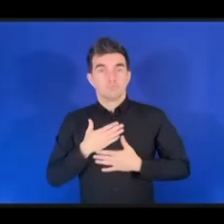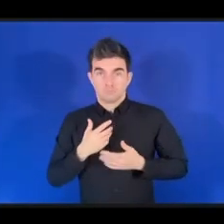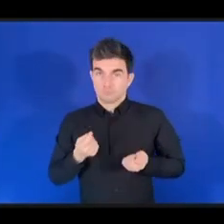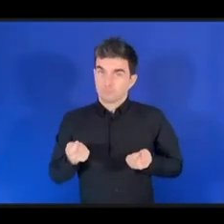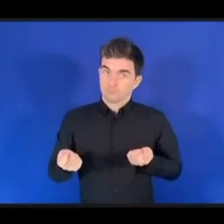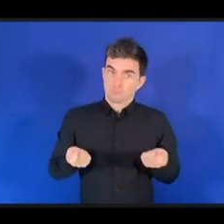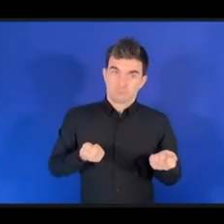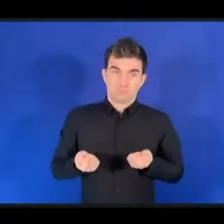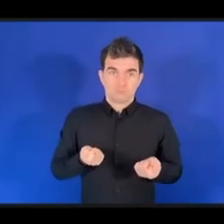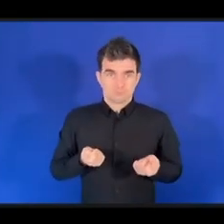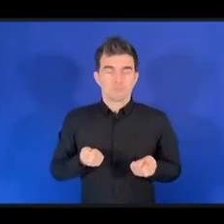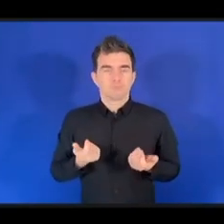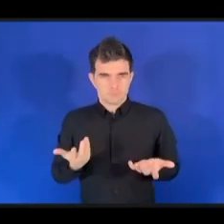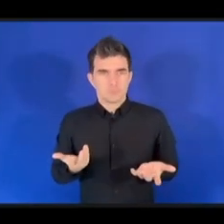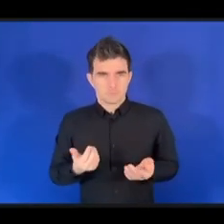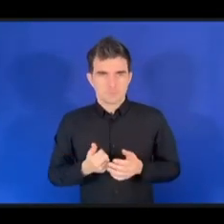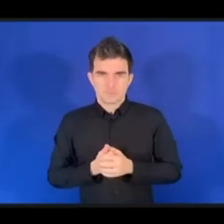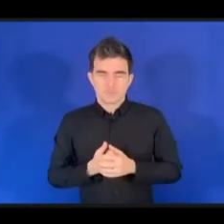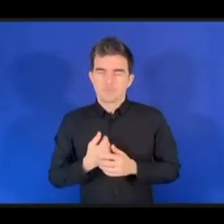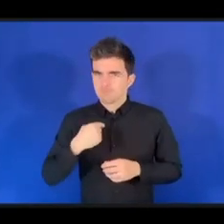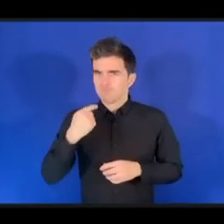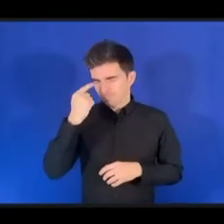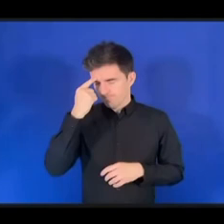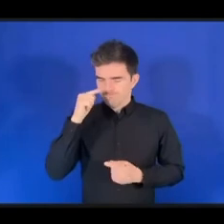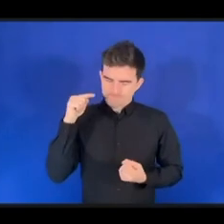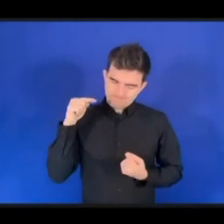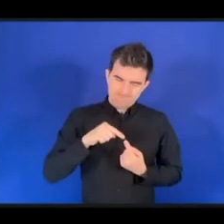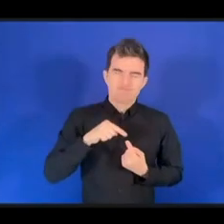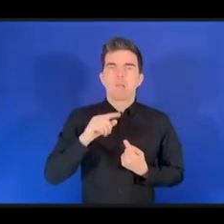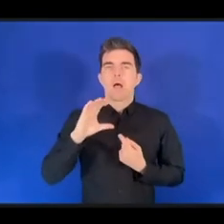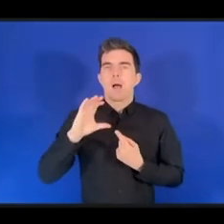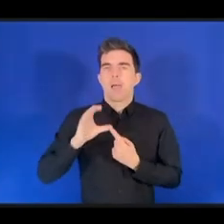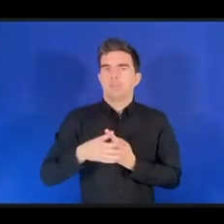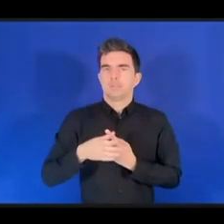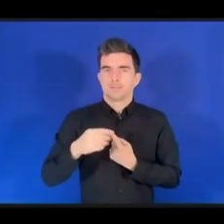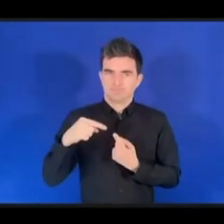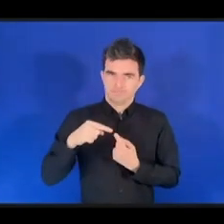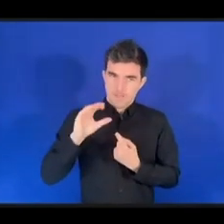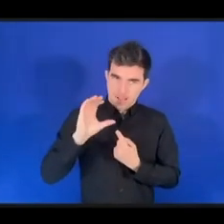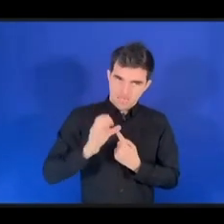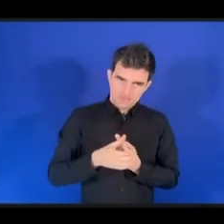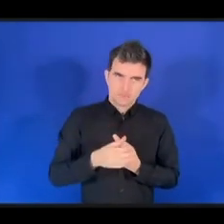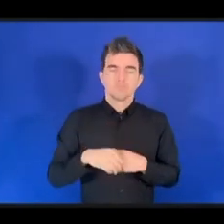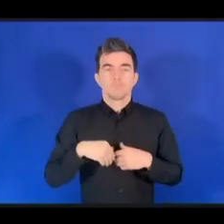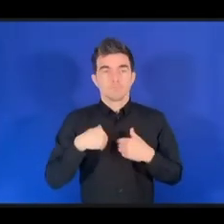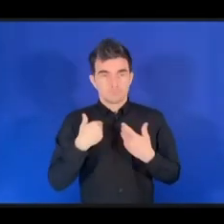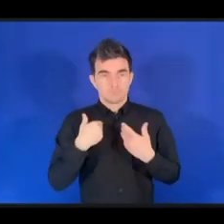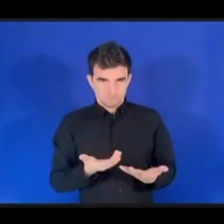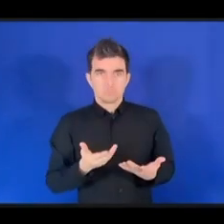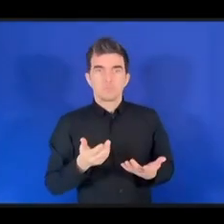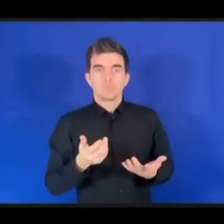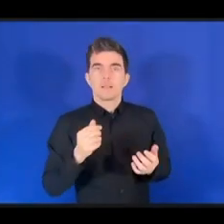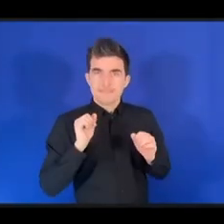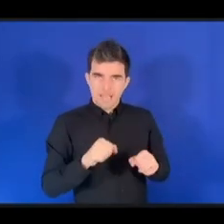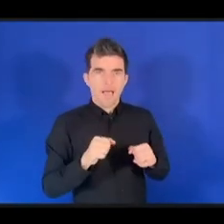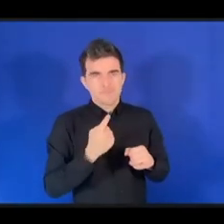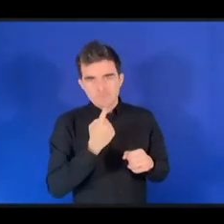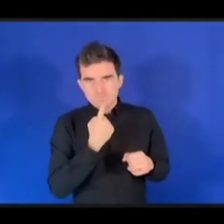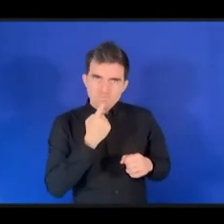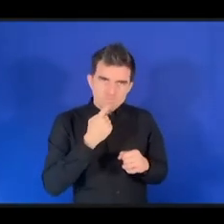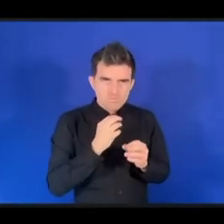في ثقافتها اضافه الى ابتكاراتها وانتاجها على سبيل المثال